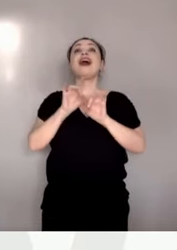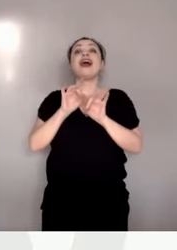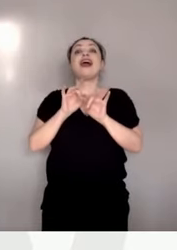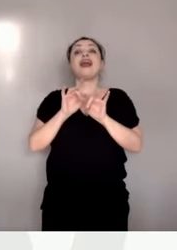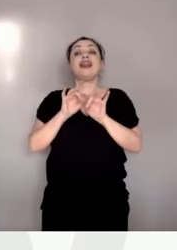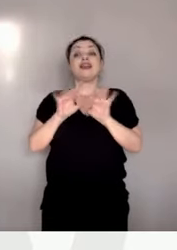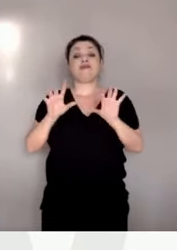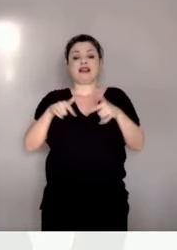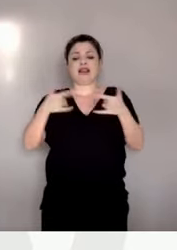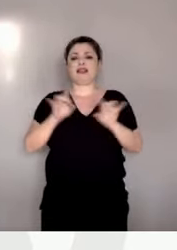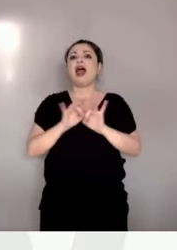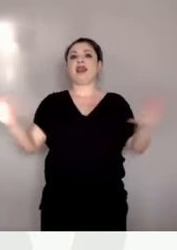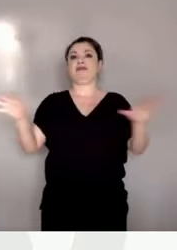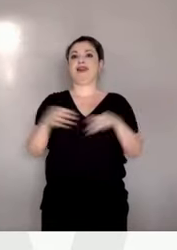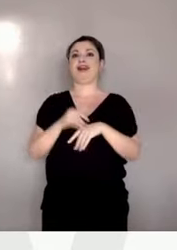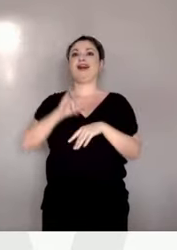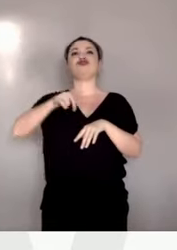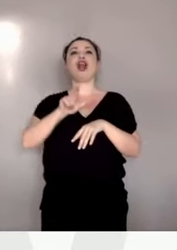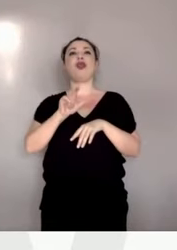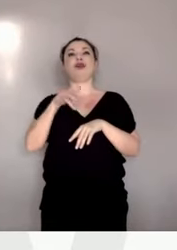Nancy.